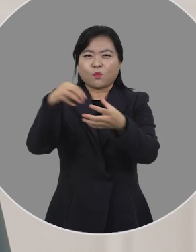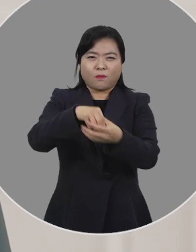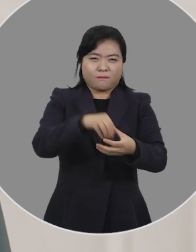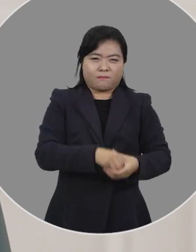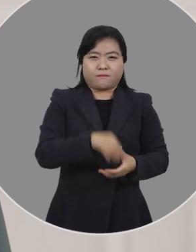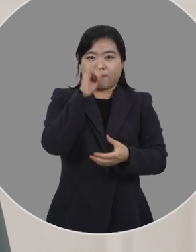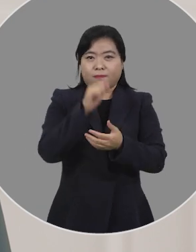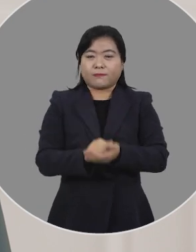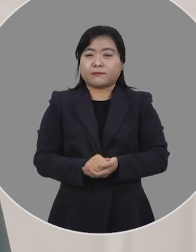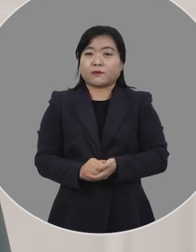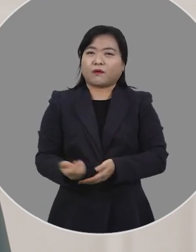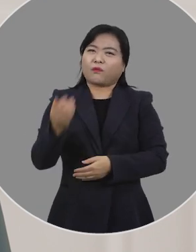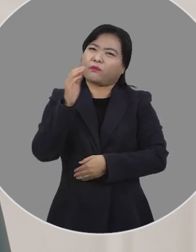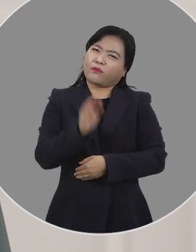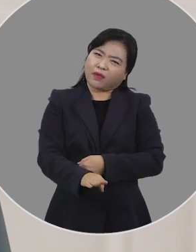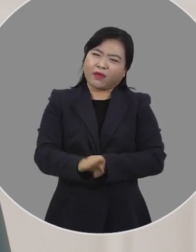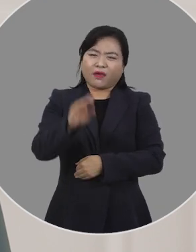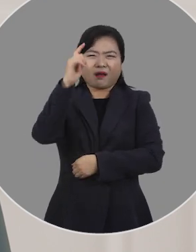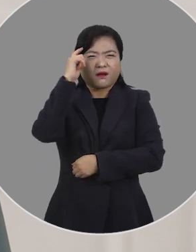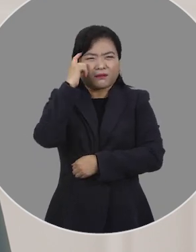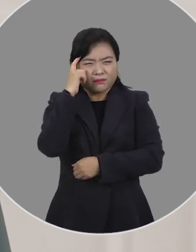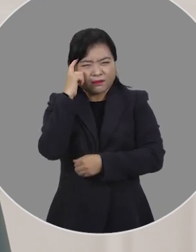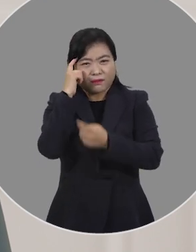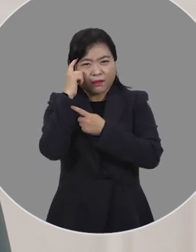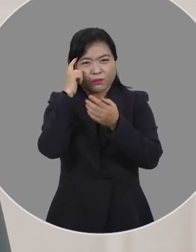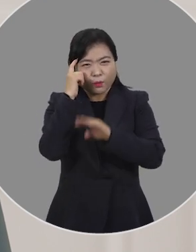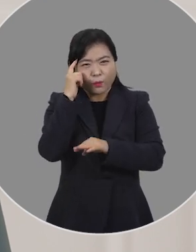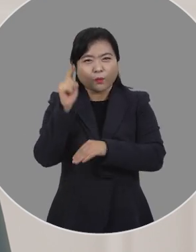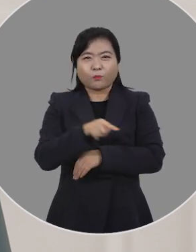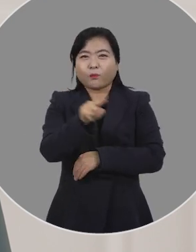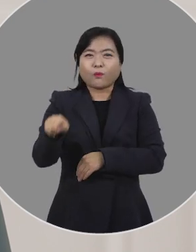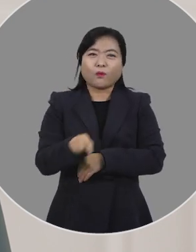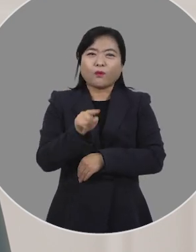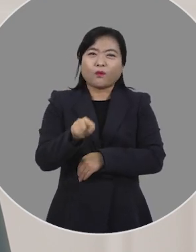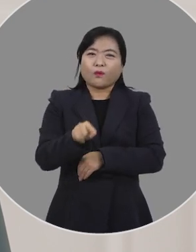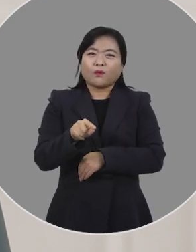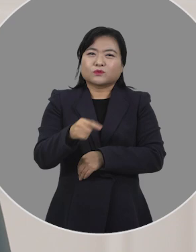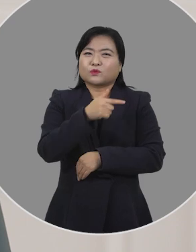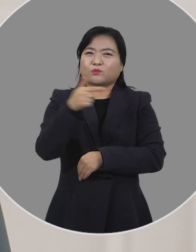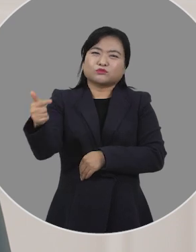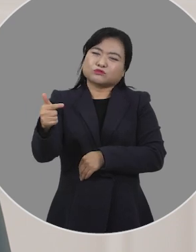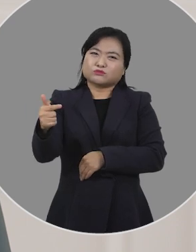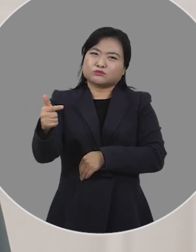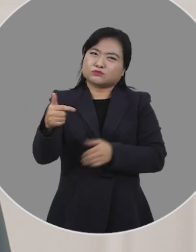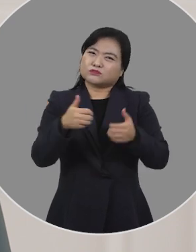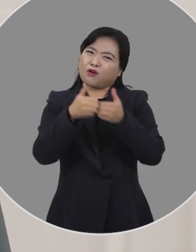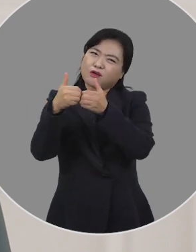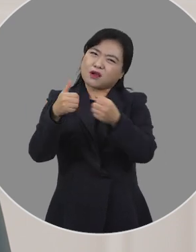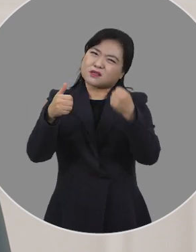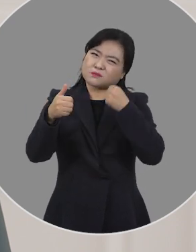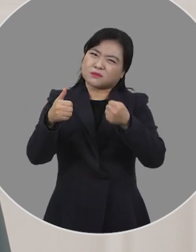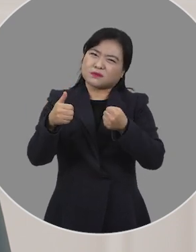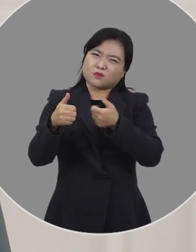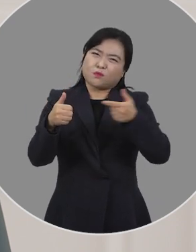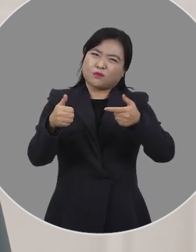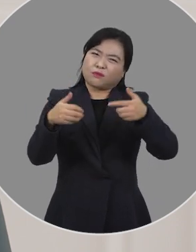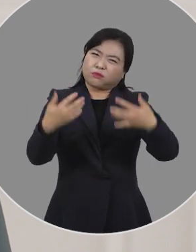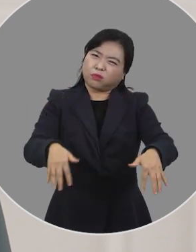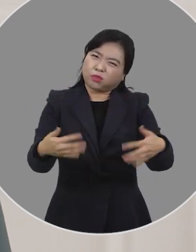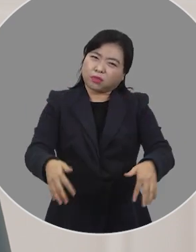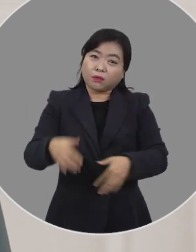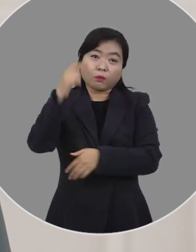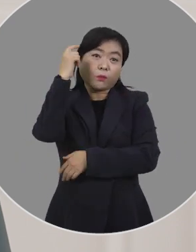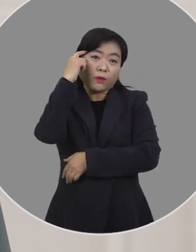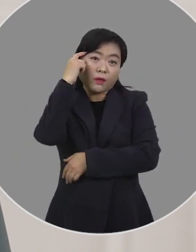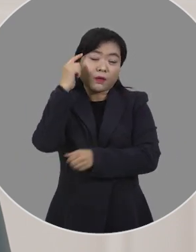있는데 근데 아무리 생각해봐도 했어야 될 일에 비하면 너무 적지요. 그 이유가 뭘까